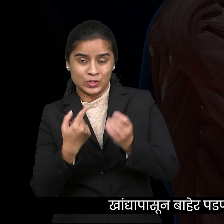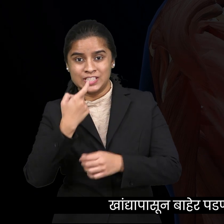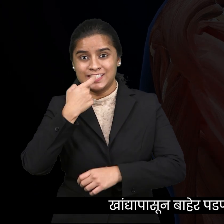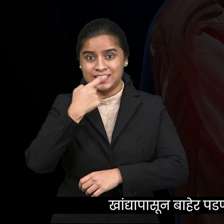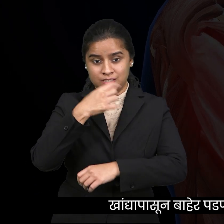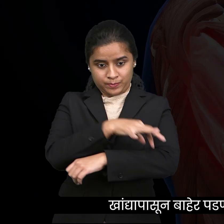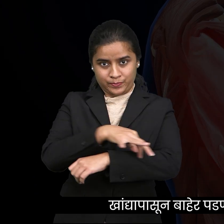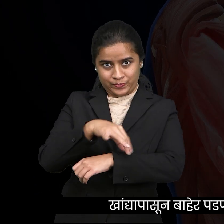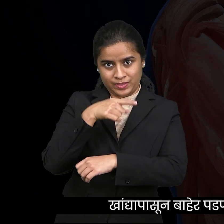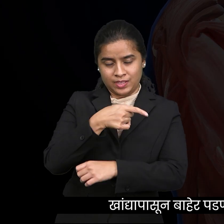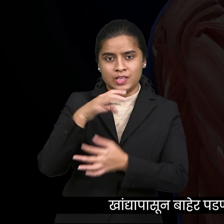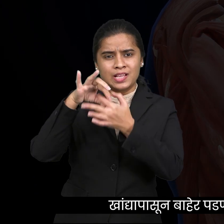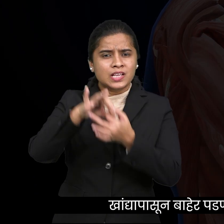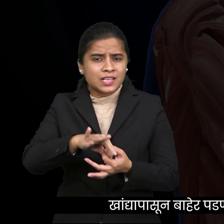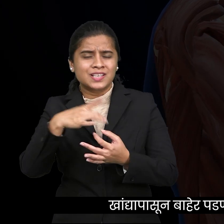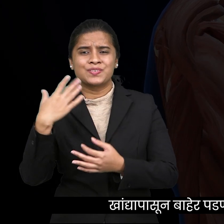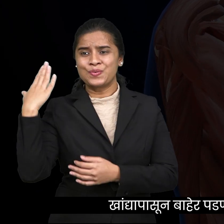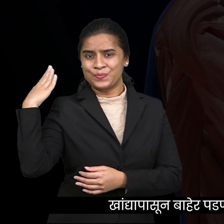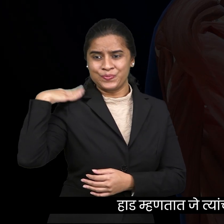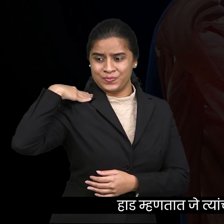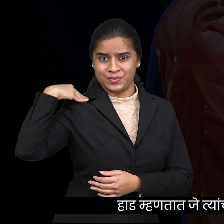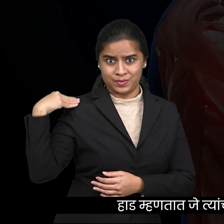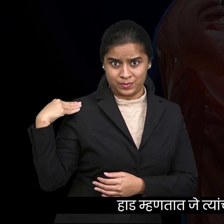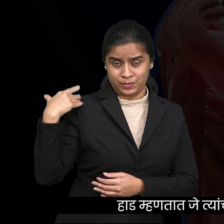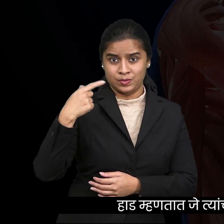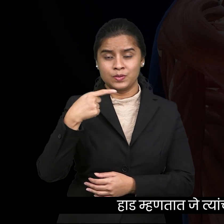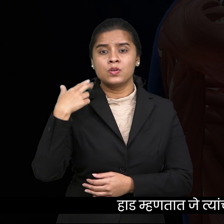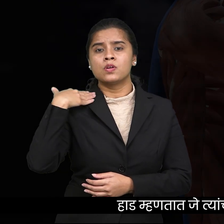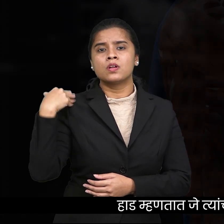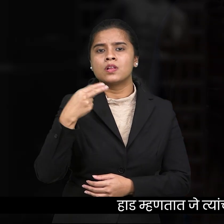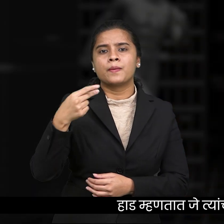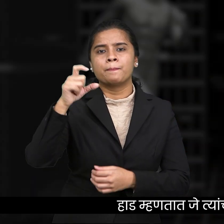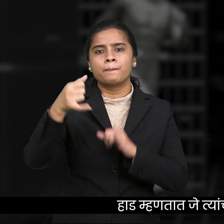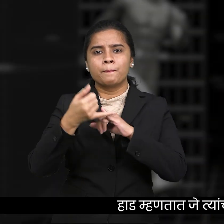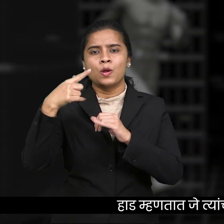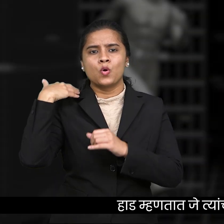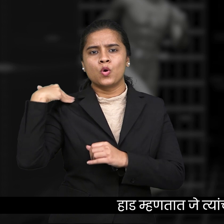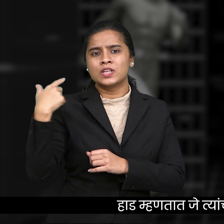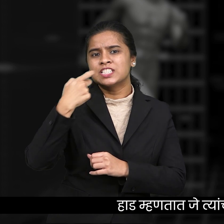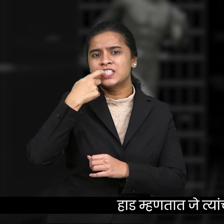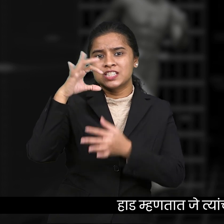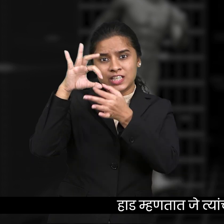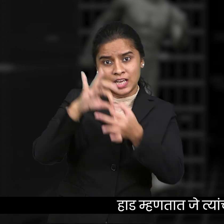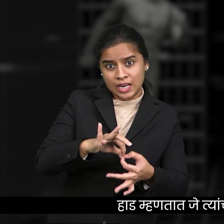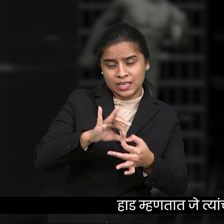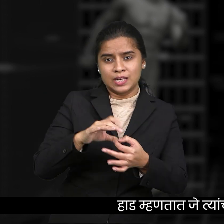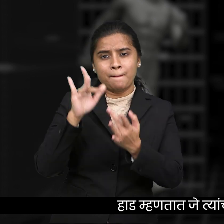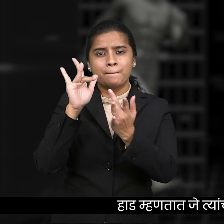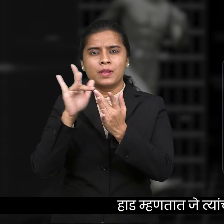खांद्यापासून बाहेर पडणारी 2 हाडे आहेत ज्यांना खांद्याचे हाड म्हणतात, जे त्यांच्यातील सांध्याने जोडलेले आहेत.